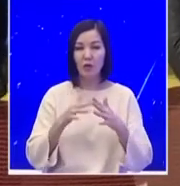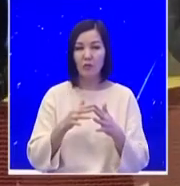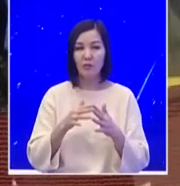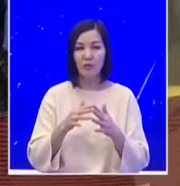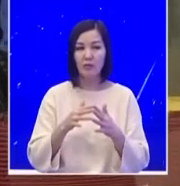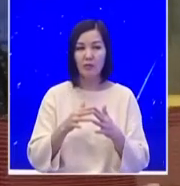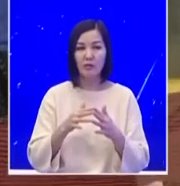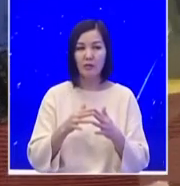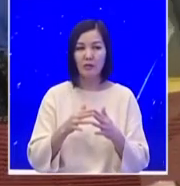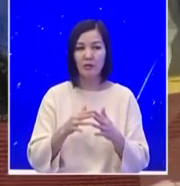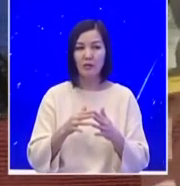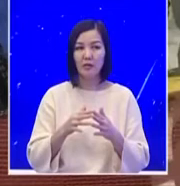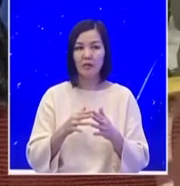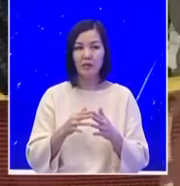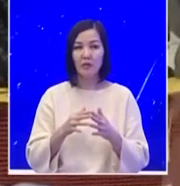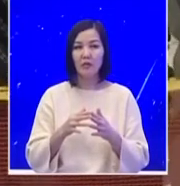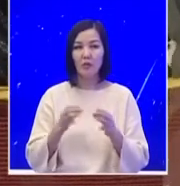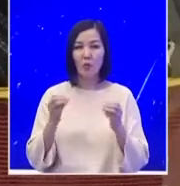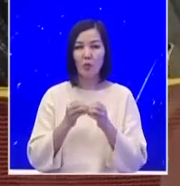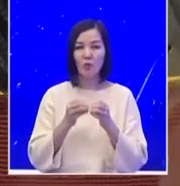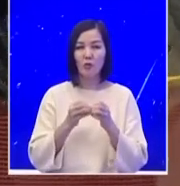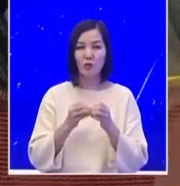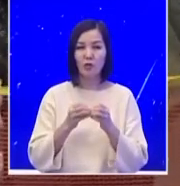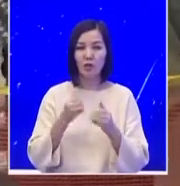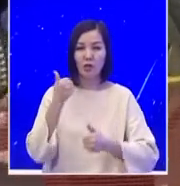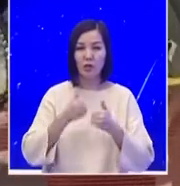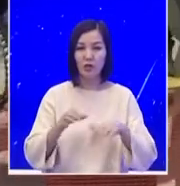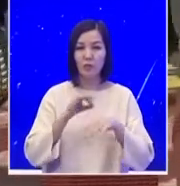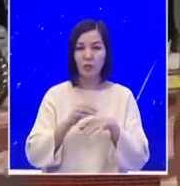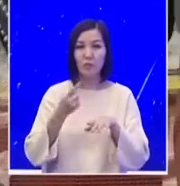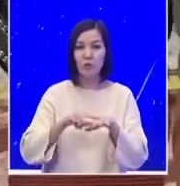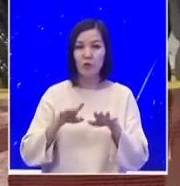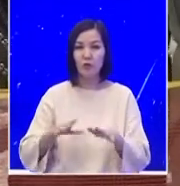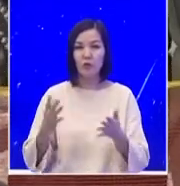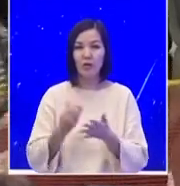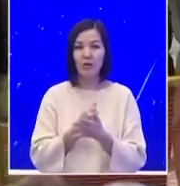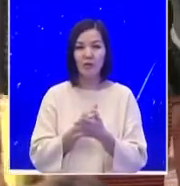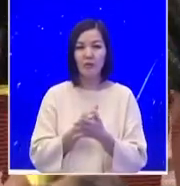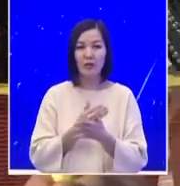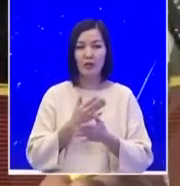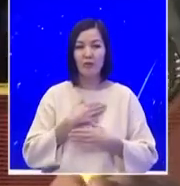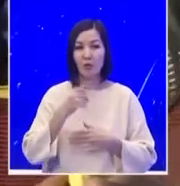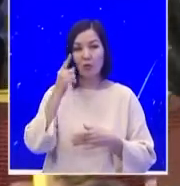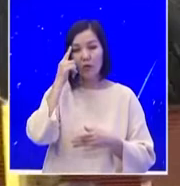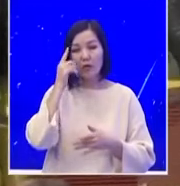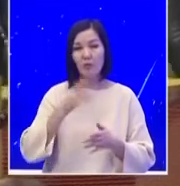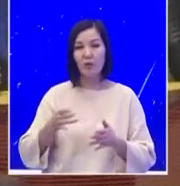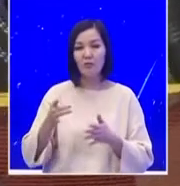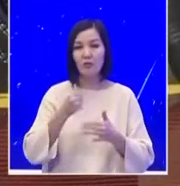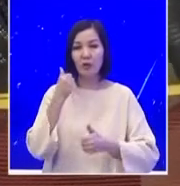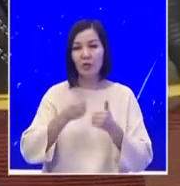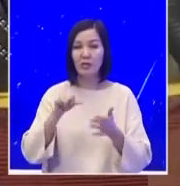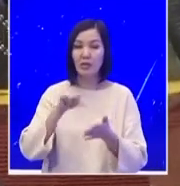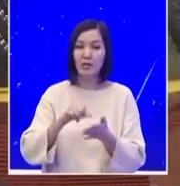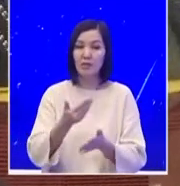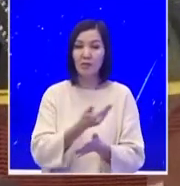осы мен 10 рет өтіп жатыр, 10 ретте де мен 1-ші орын алдым. енді мен ойлайым, республикалық жарысқа барғым